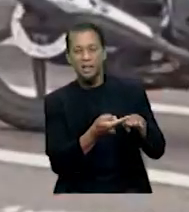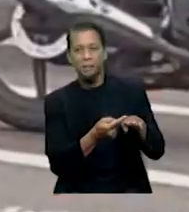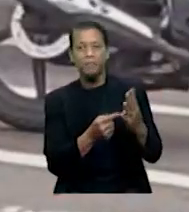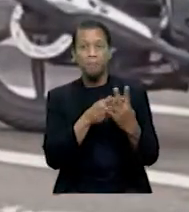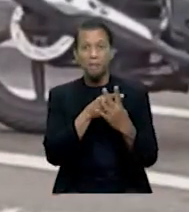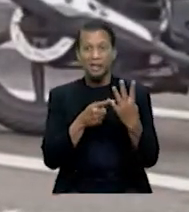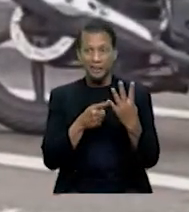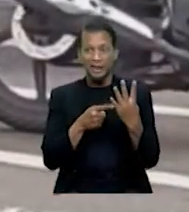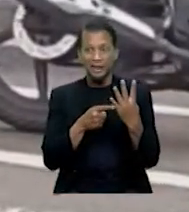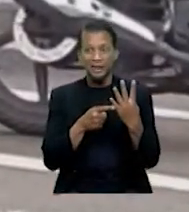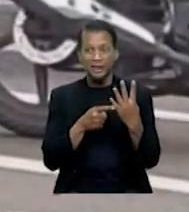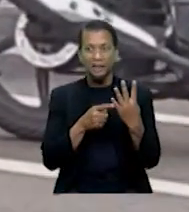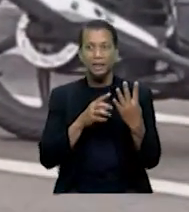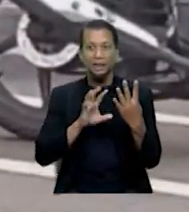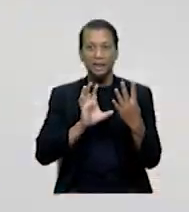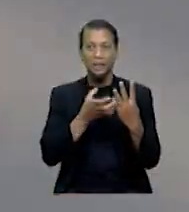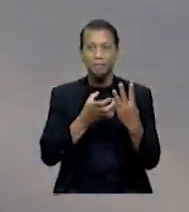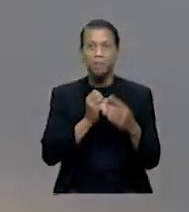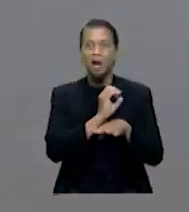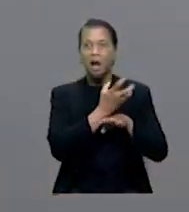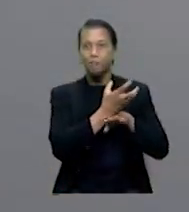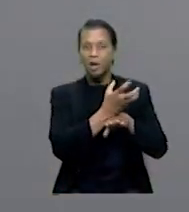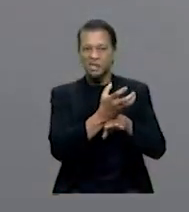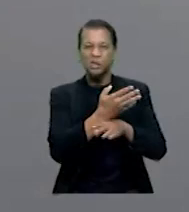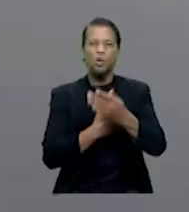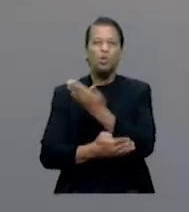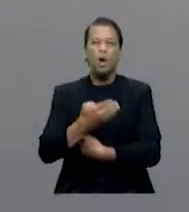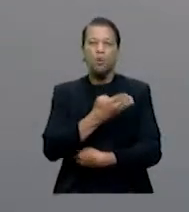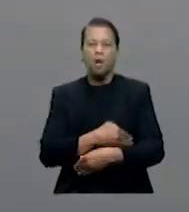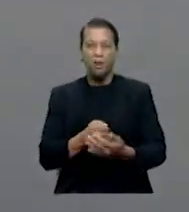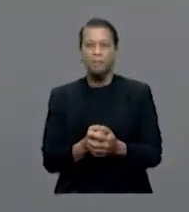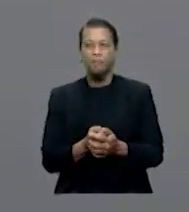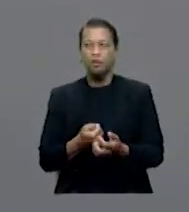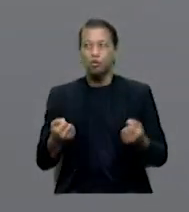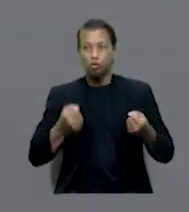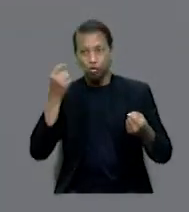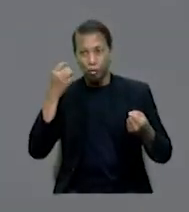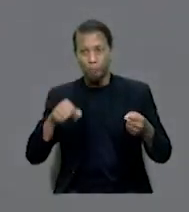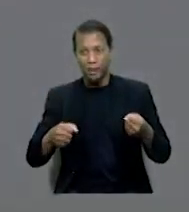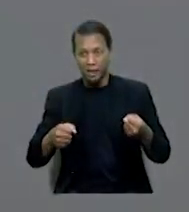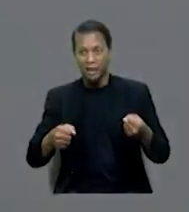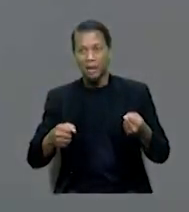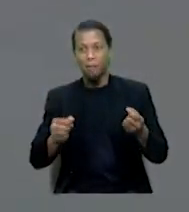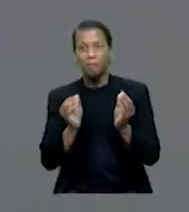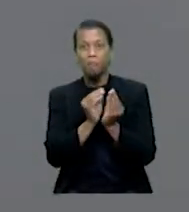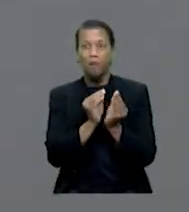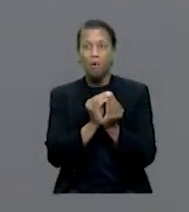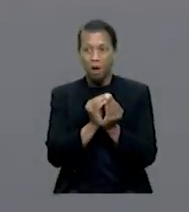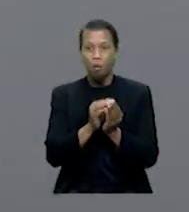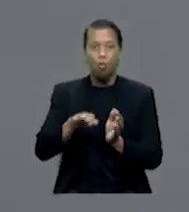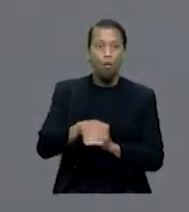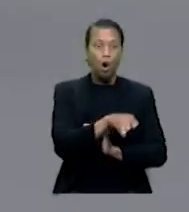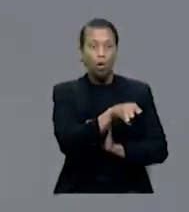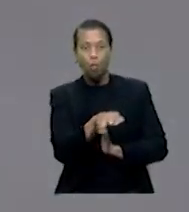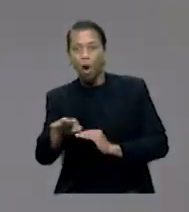luka dari aksi penganiayaan ini. Aksi ugal-ugalan supir truk bermuatan bawang merah yang berlebih di Nrekang, Sulawesi Selatan ini viral